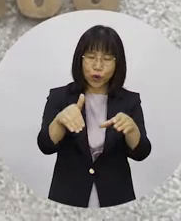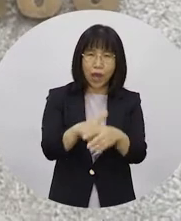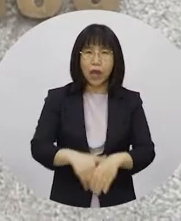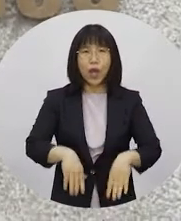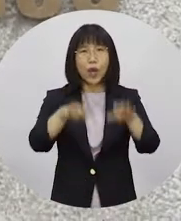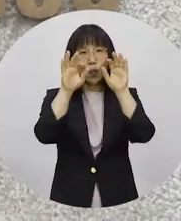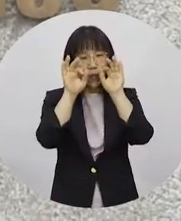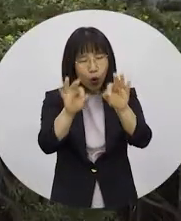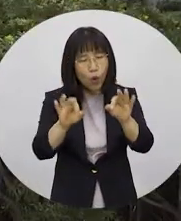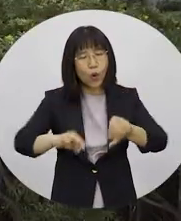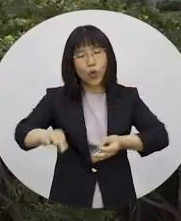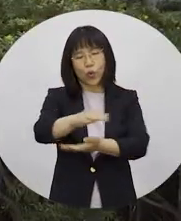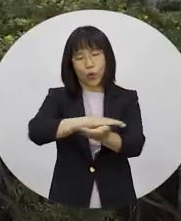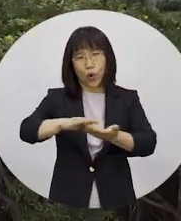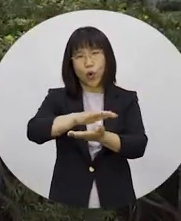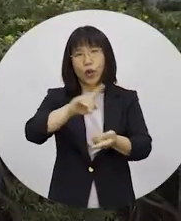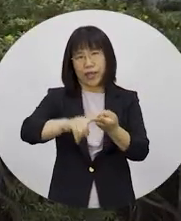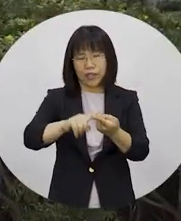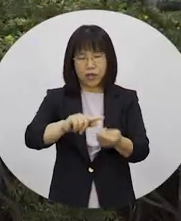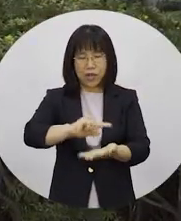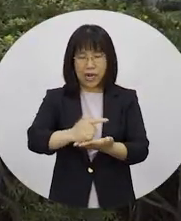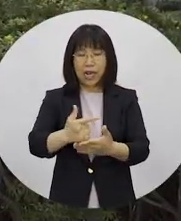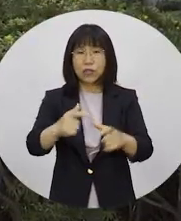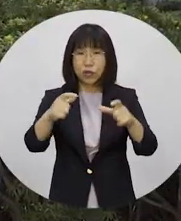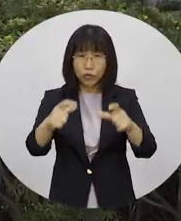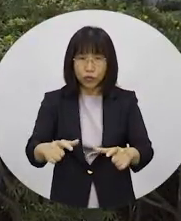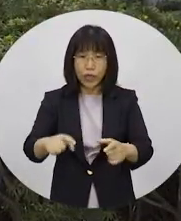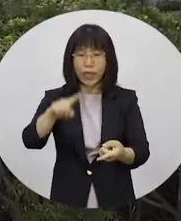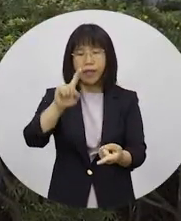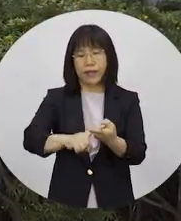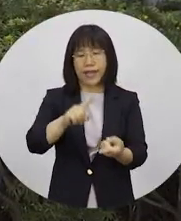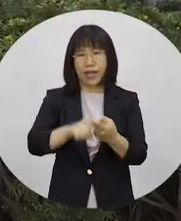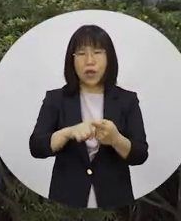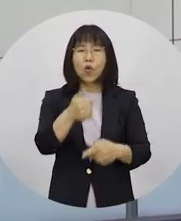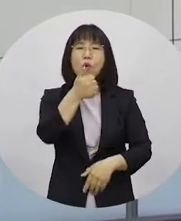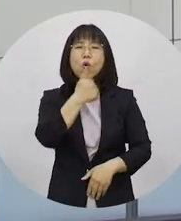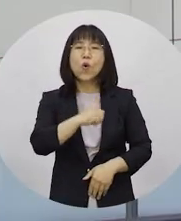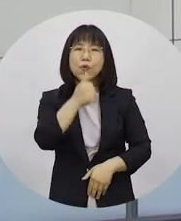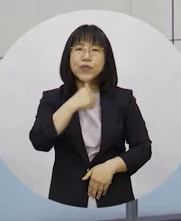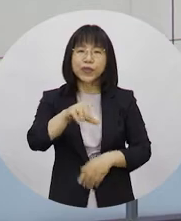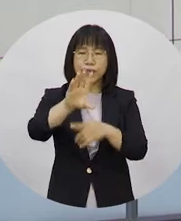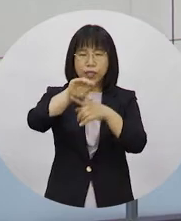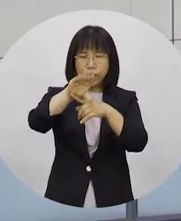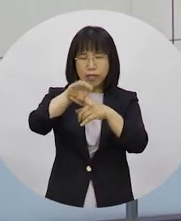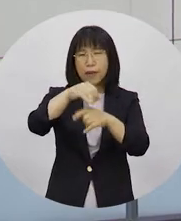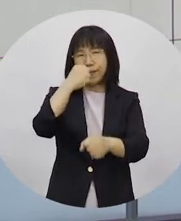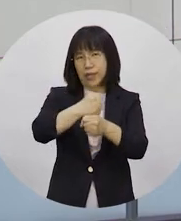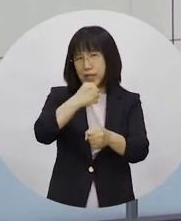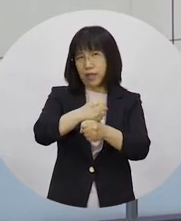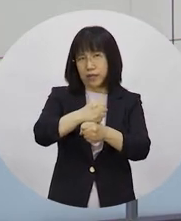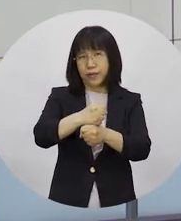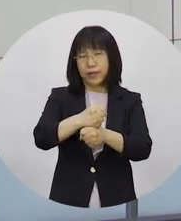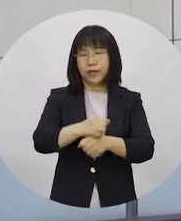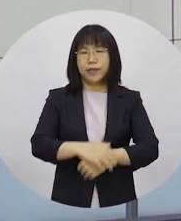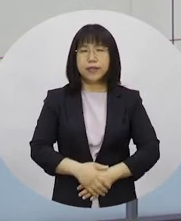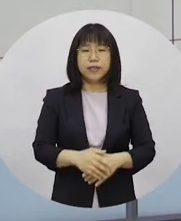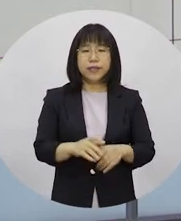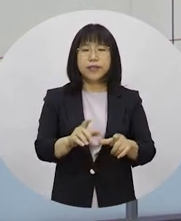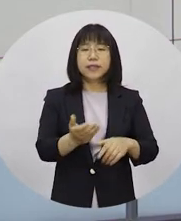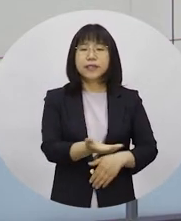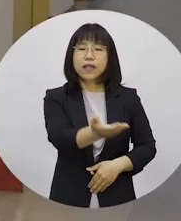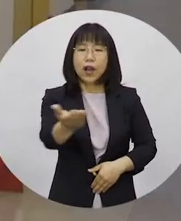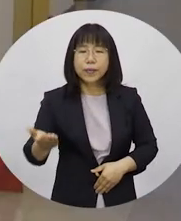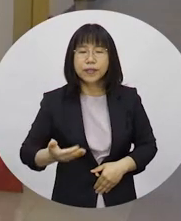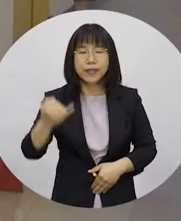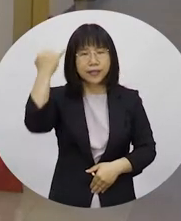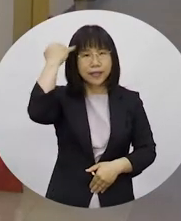등 강서구 관련 주제로 5분 이내의 구정 홍보 영상 콘텐츠를 직접 기획하고 제작하면 됩니다.